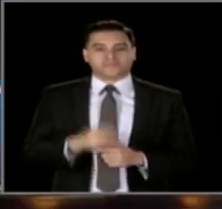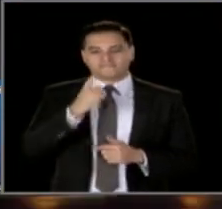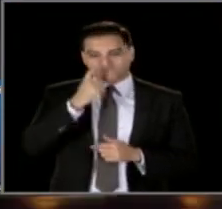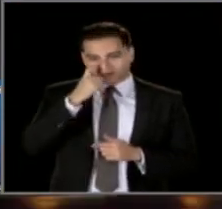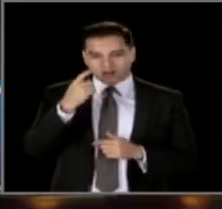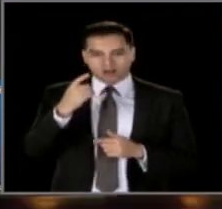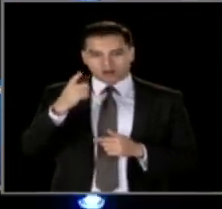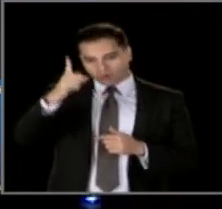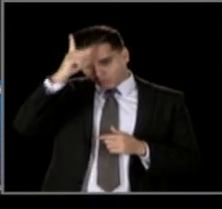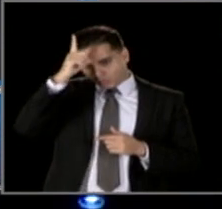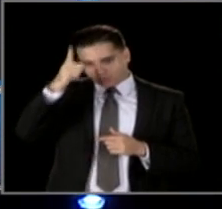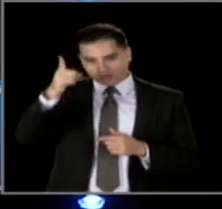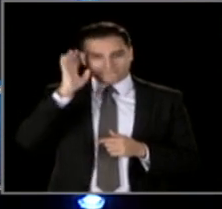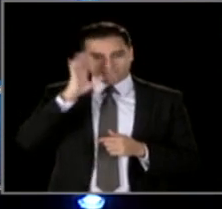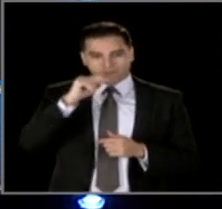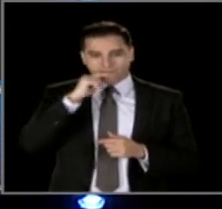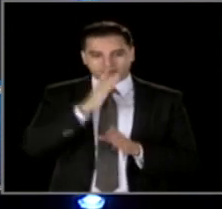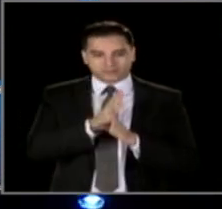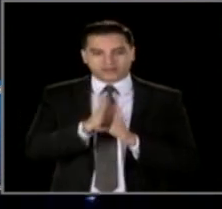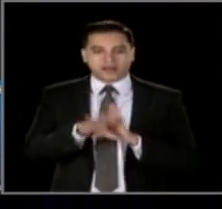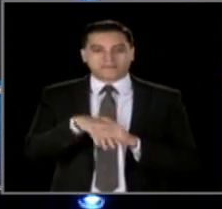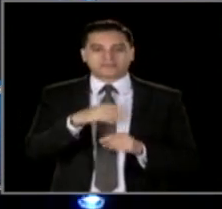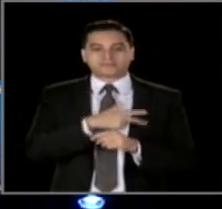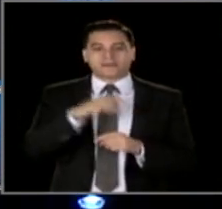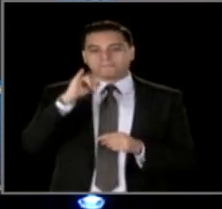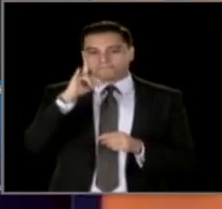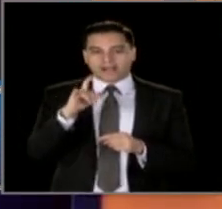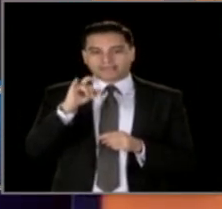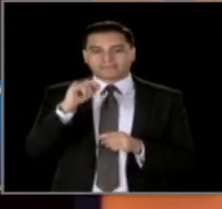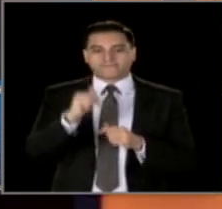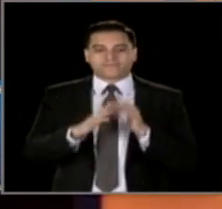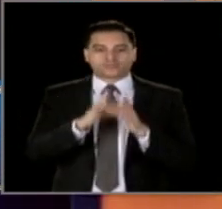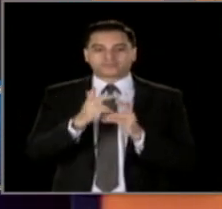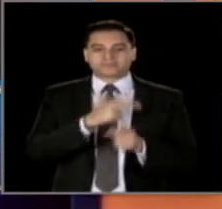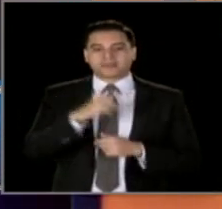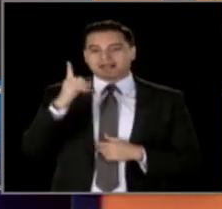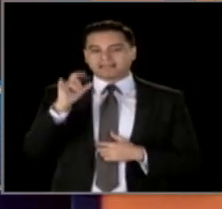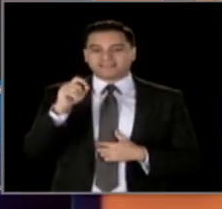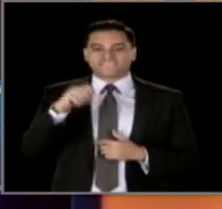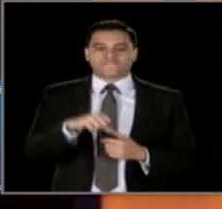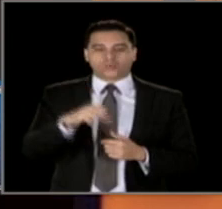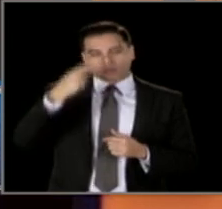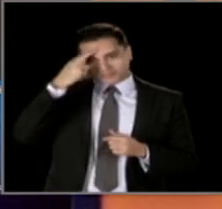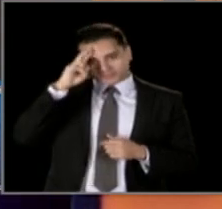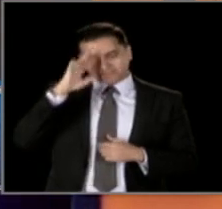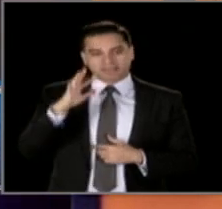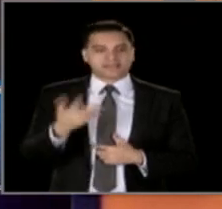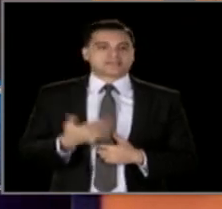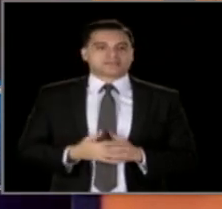فنانة أردنية قامت بدور مريم في مسلسل ريفو، فمن هي؟